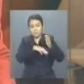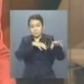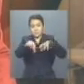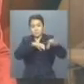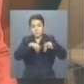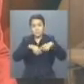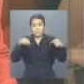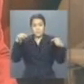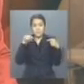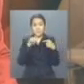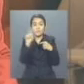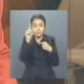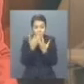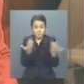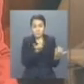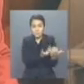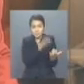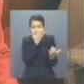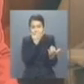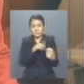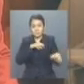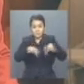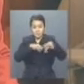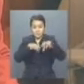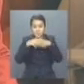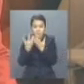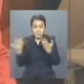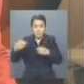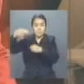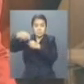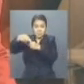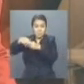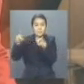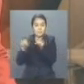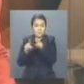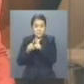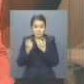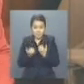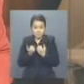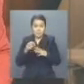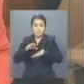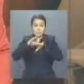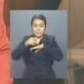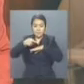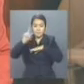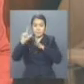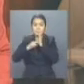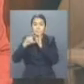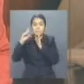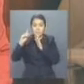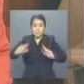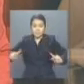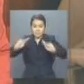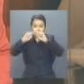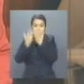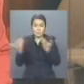ถียรภาพราคาสินค้าและการบริหารจัดการราคาพลังงานขณะที่วันนี้ปลัดกระทรวงพาณิชย์นั้นได้แถลงเปรียบเทียบราคาสินค้า